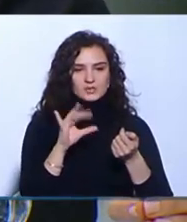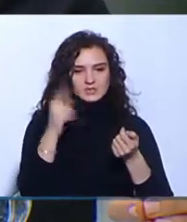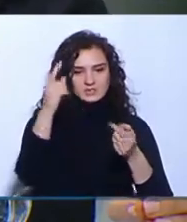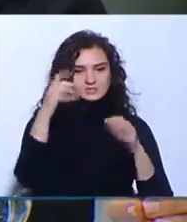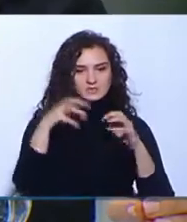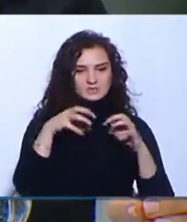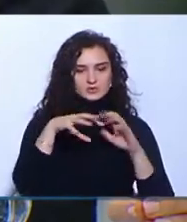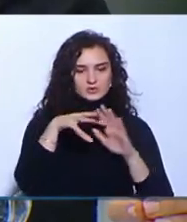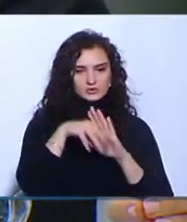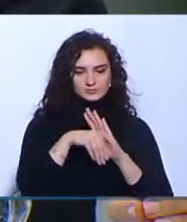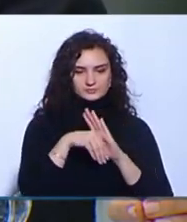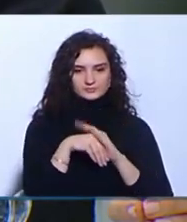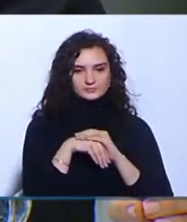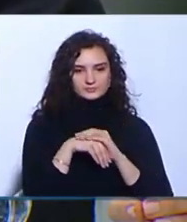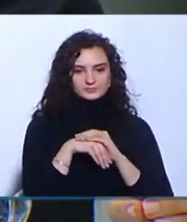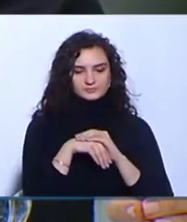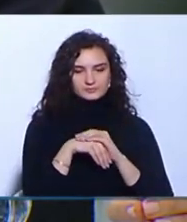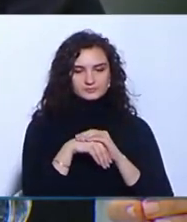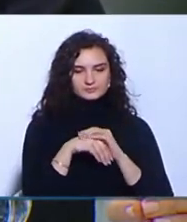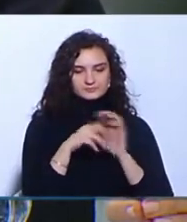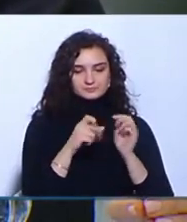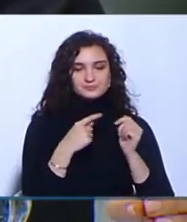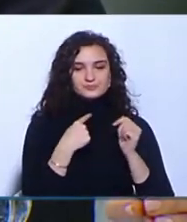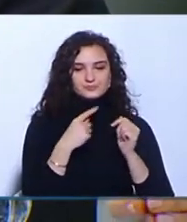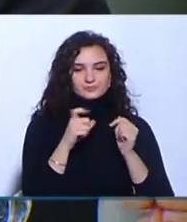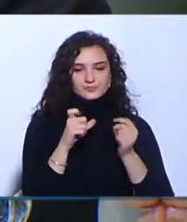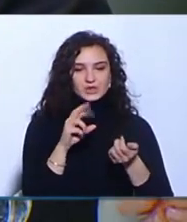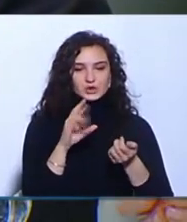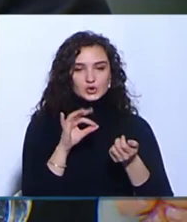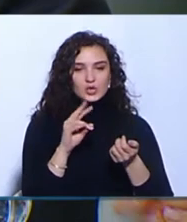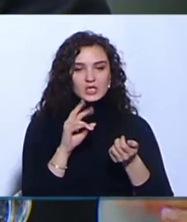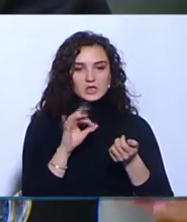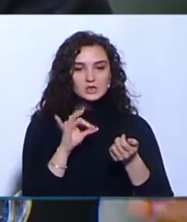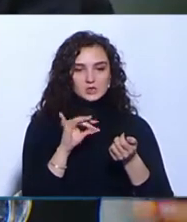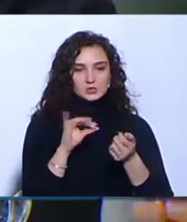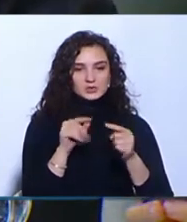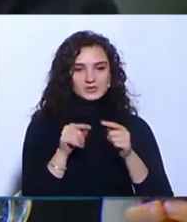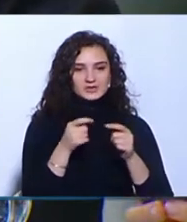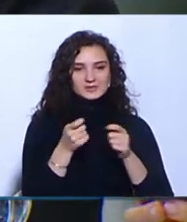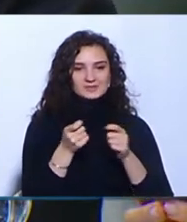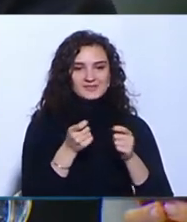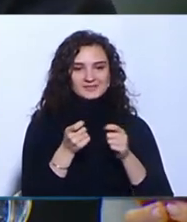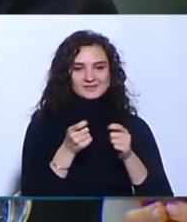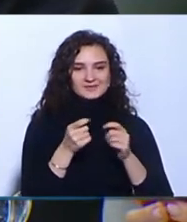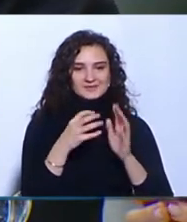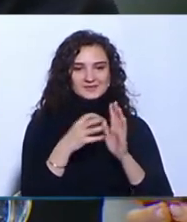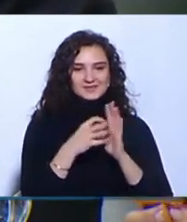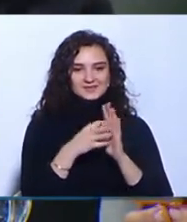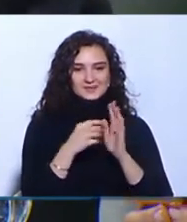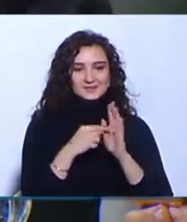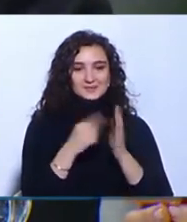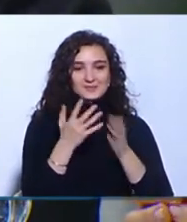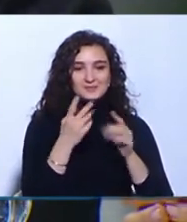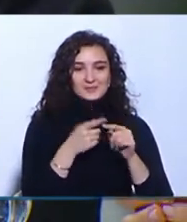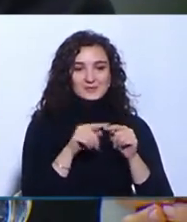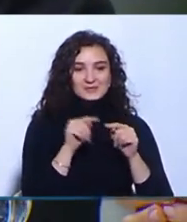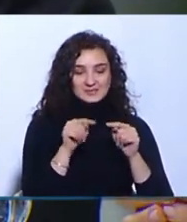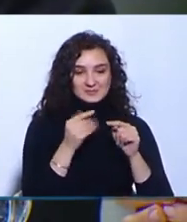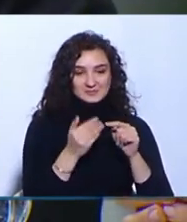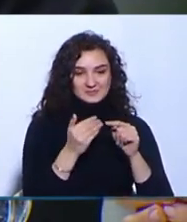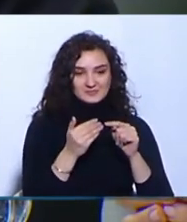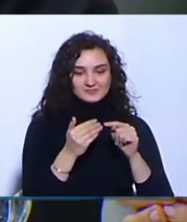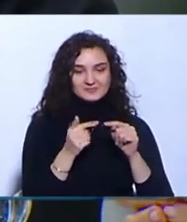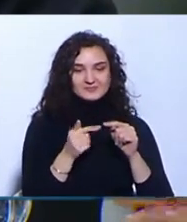თავის ტვინში არსებული ენდოკრინული სისტემის მართვის ორგანო. მარტივად ლაპარაკობ, ხო? ხო, მარტივი ორგანო და თუ იმის ადენომა